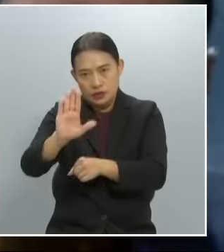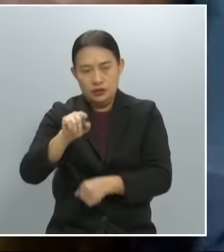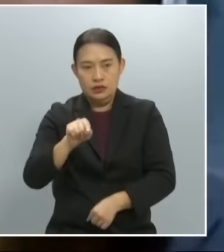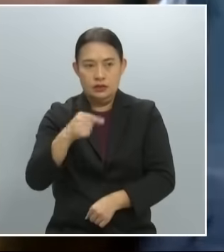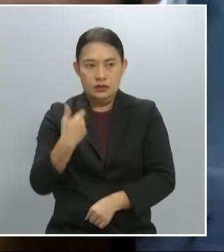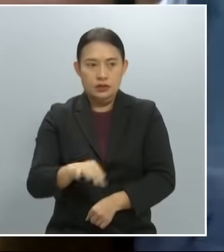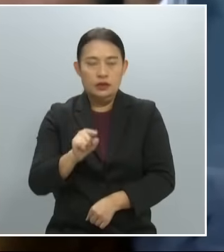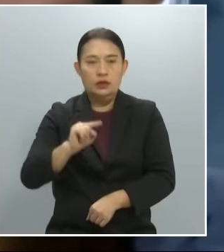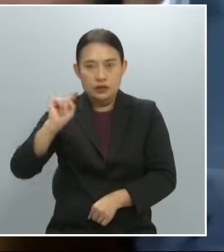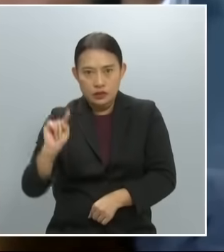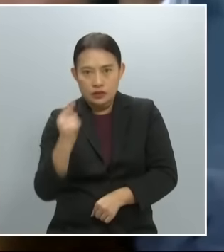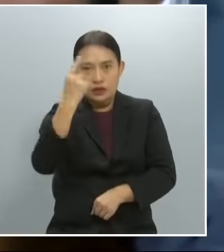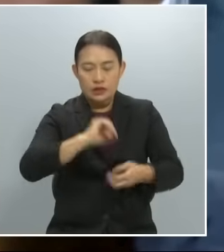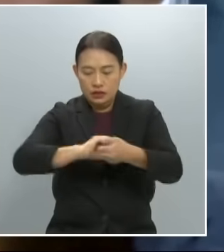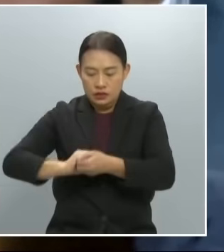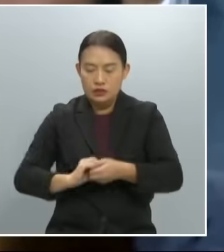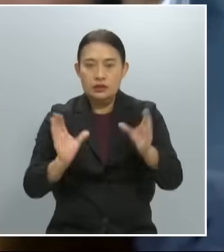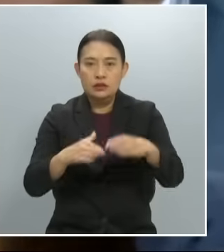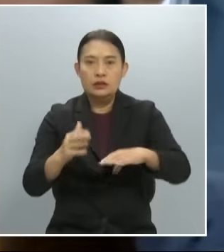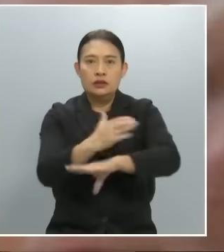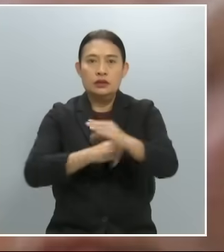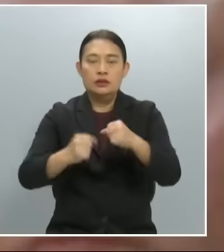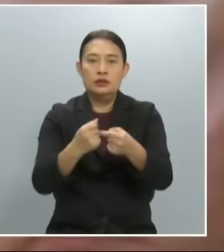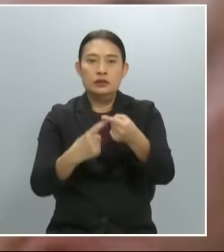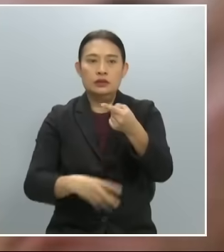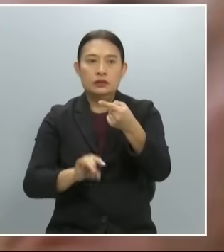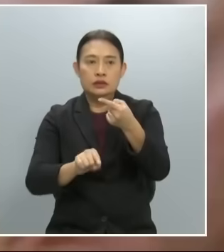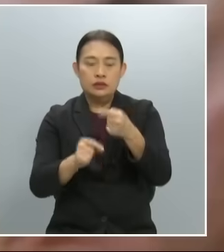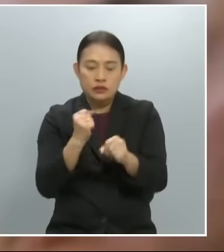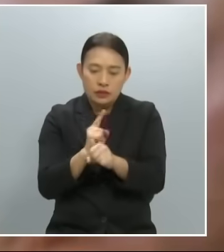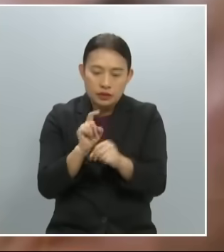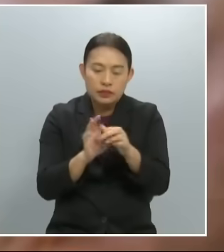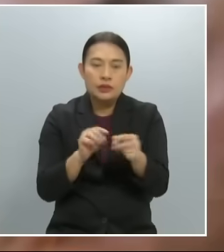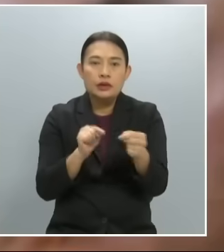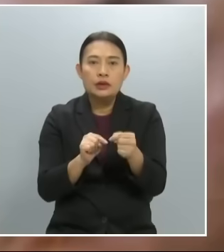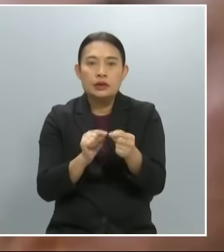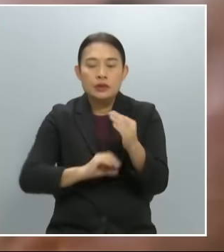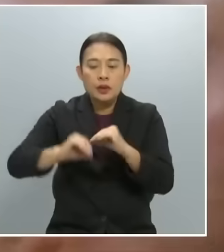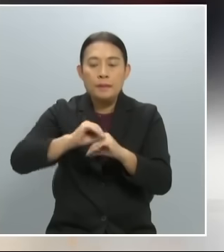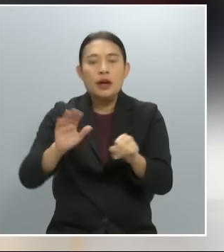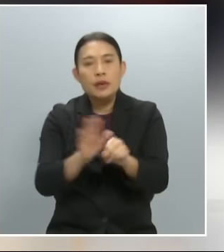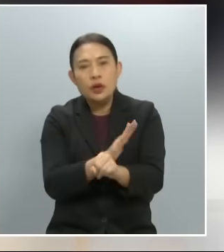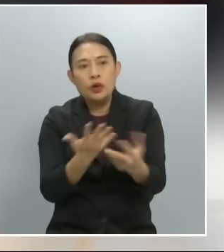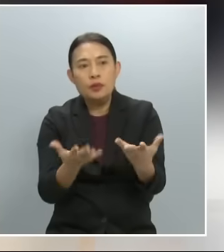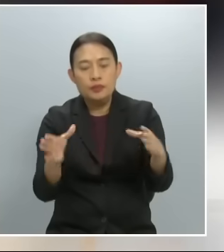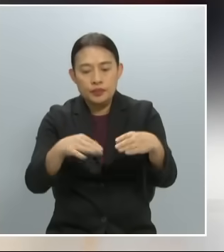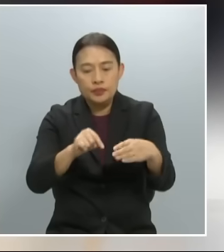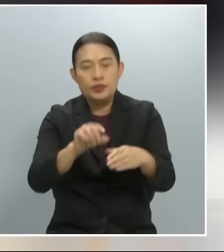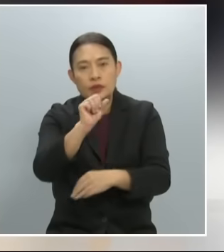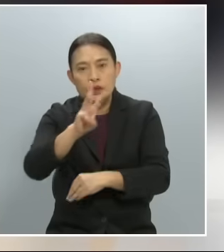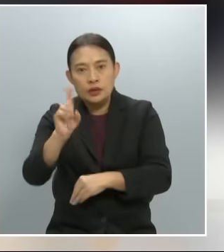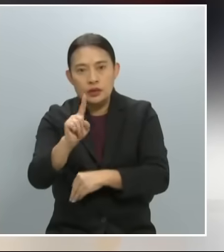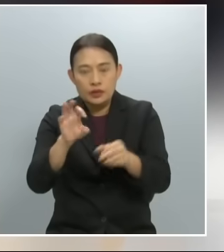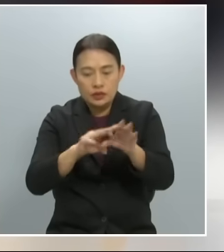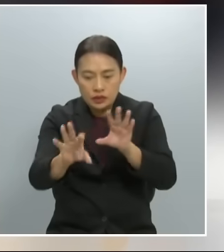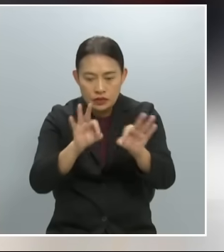แต่จับมือกันเป็น8พรรคร่วม มีการพูดคุยกันว่าเราจะเติมเสียงยังไงให้ทบเราจะเติมพรรคอื่นหรือเราจะเติมสว.ก็มีตัวเลือกแค่